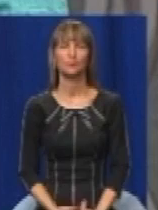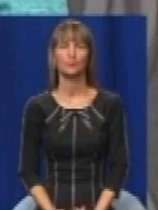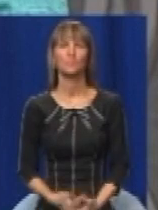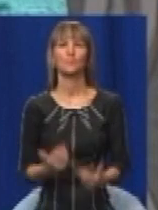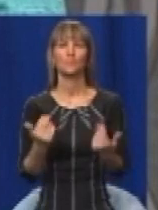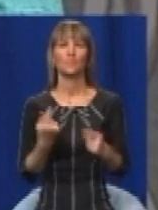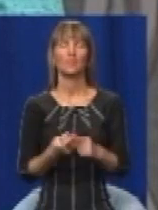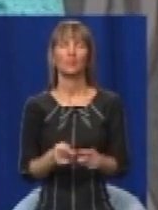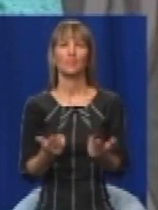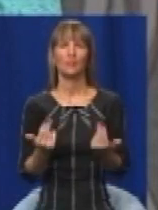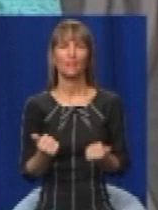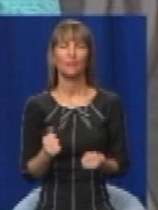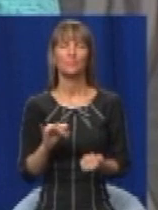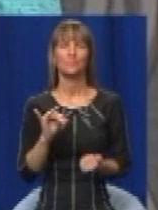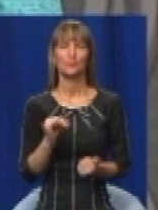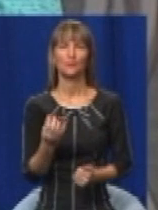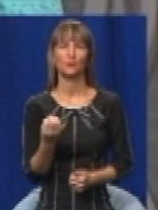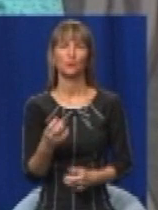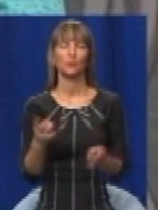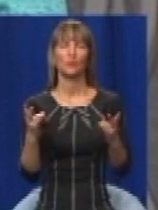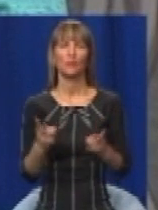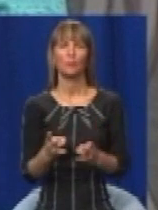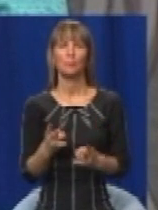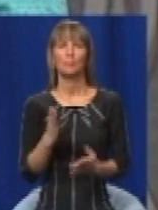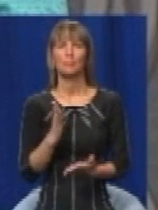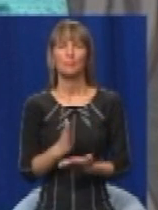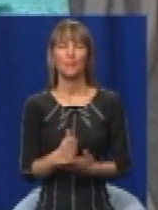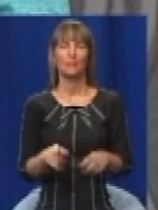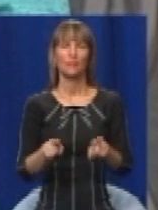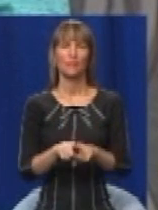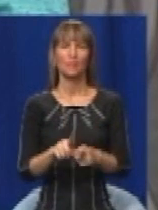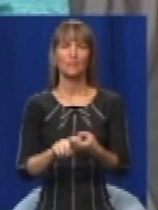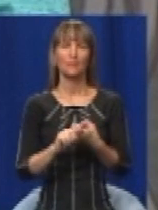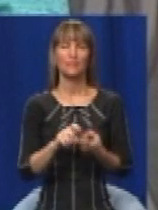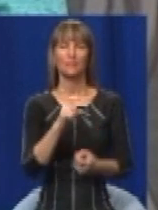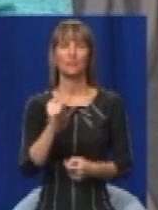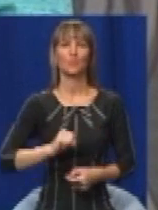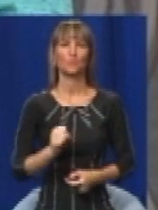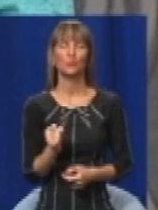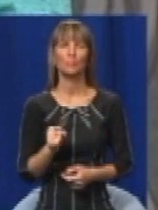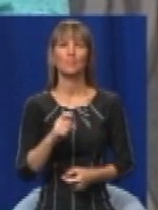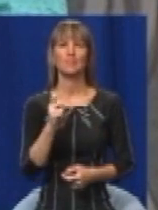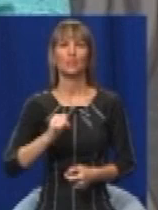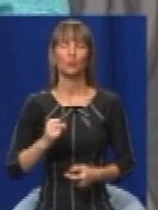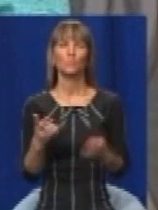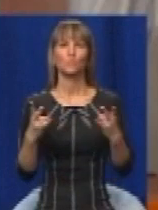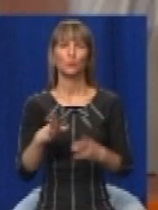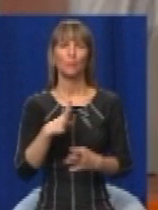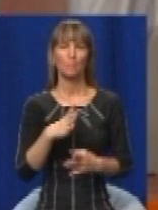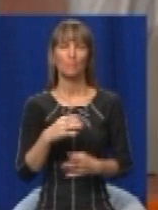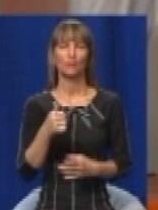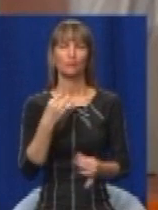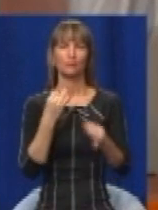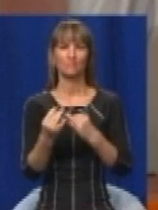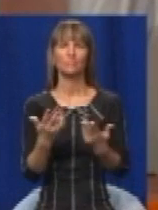це дійсно так. Ну, а також, окрім цього, ще треба мати такі, знаєш, зв'язки з друзями. Як ти думаєш, з друзями треба бути комунікабельним?